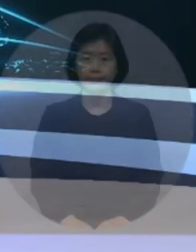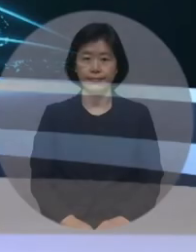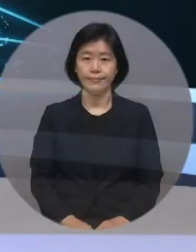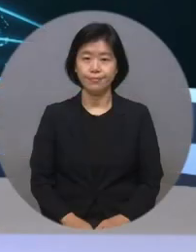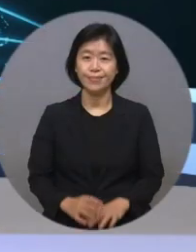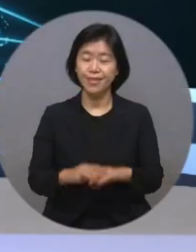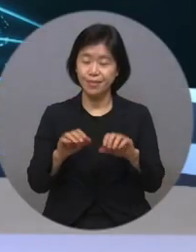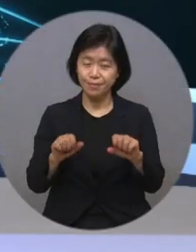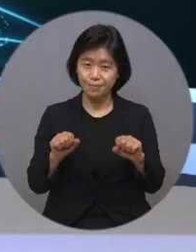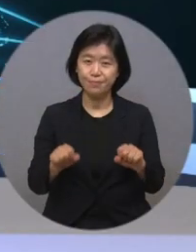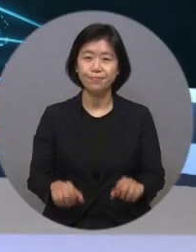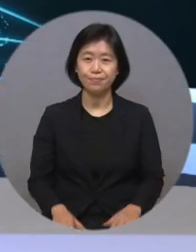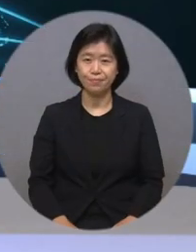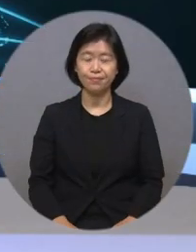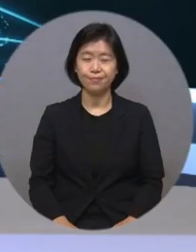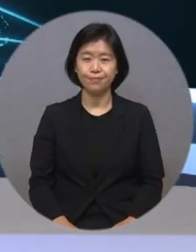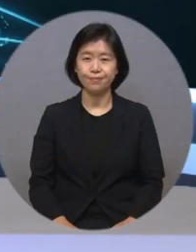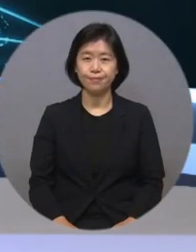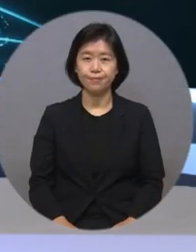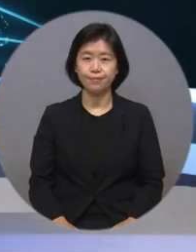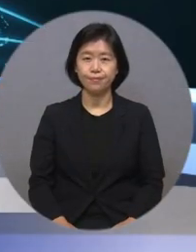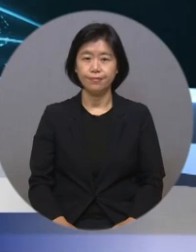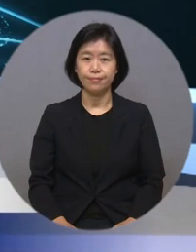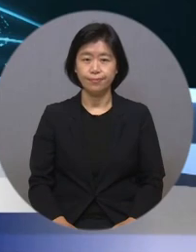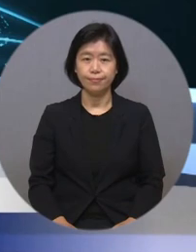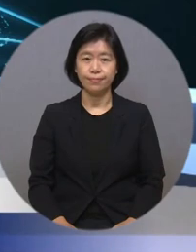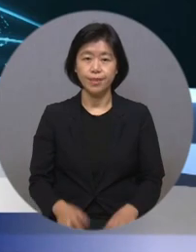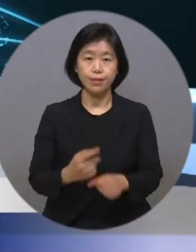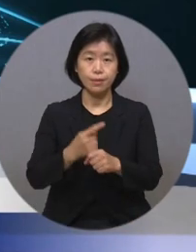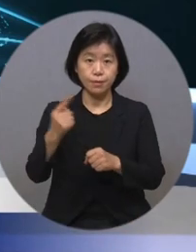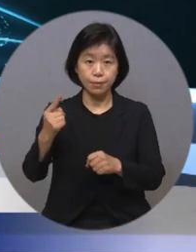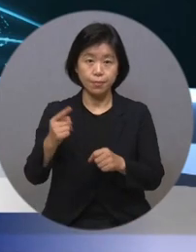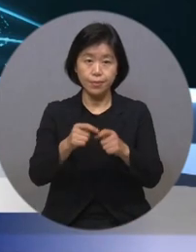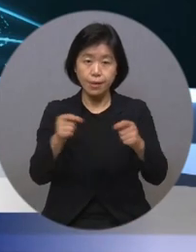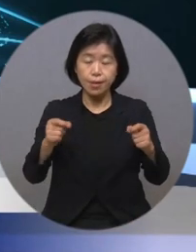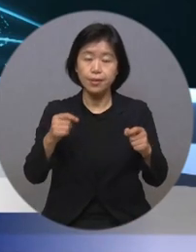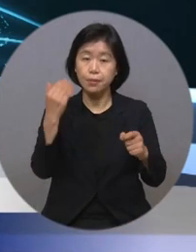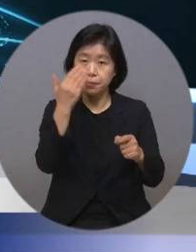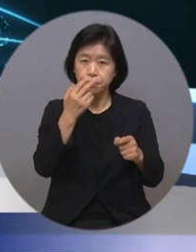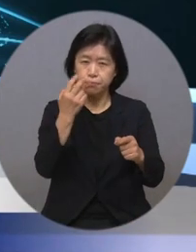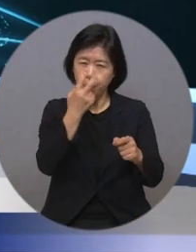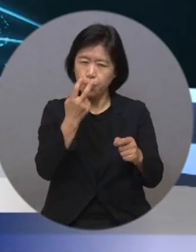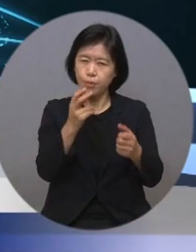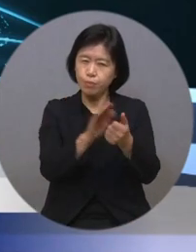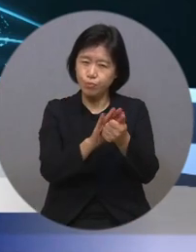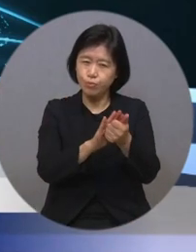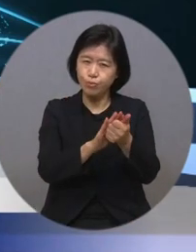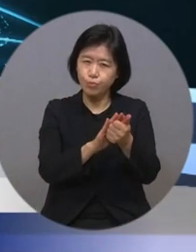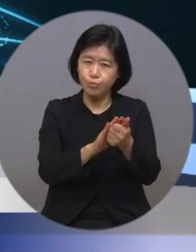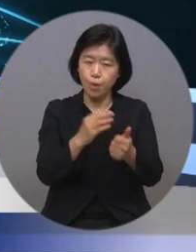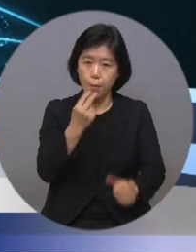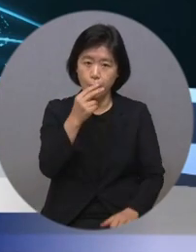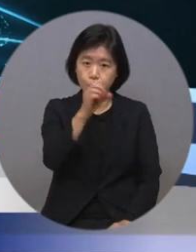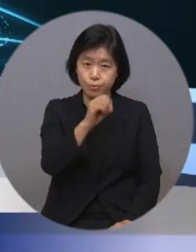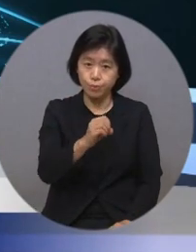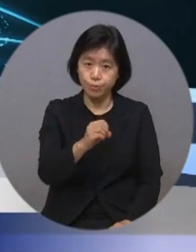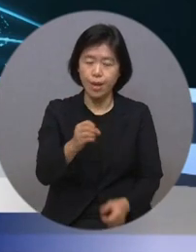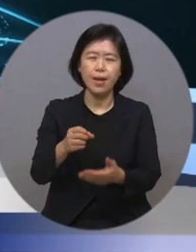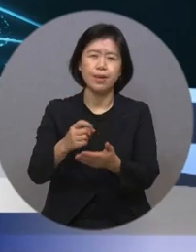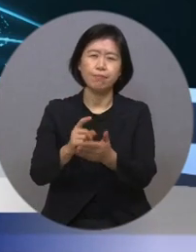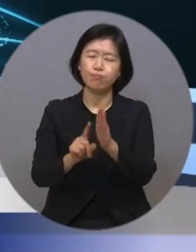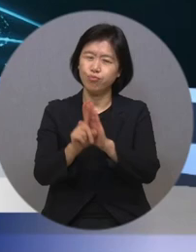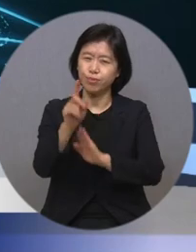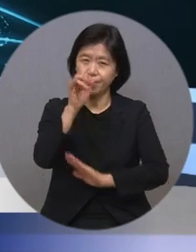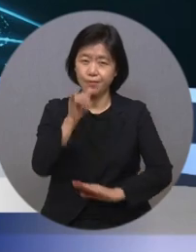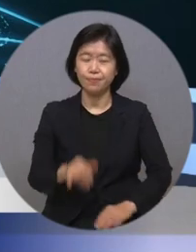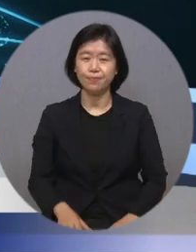시청자 여러분 안녕하십니까 복직 기분이었습니다 내년도 장기 우영 보험료율 과 장기 오영수 까 가 인상됩니다 자세한